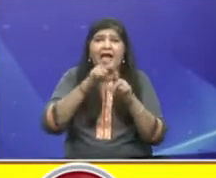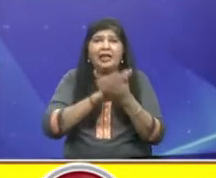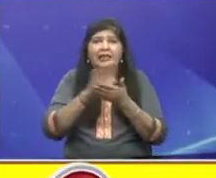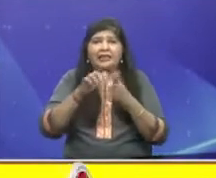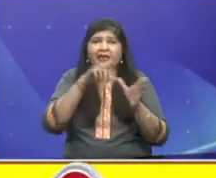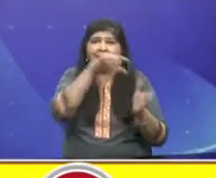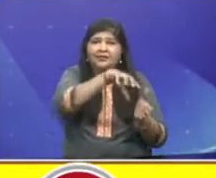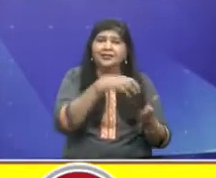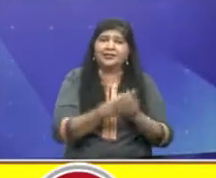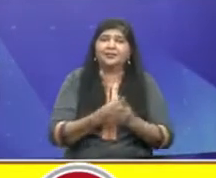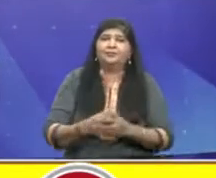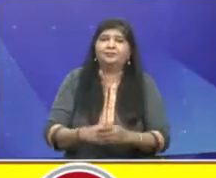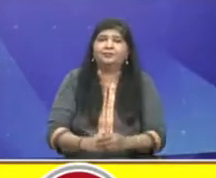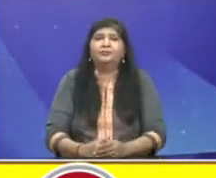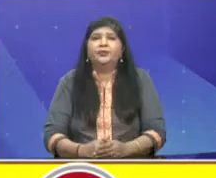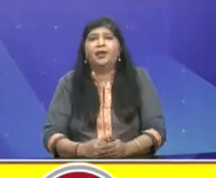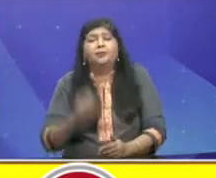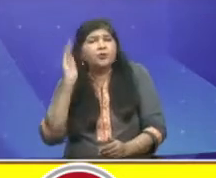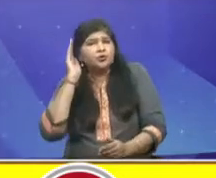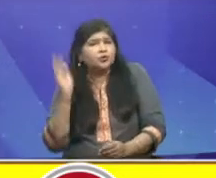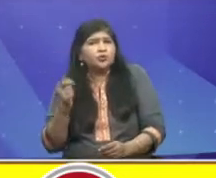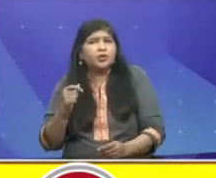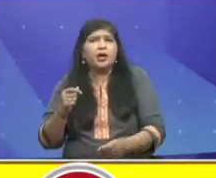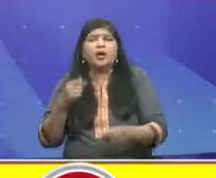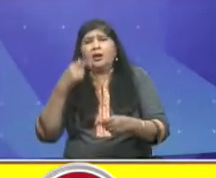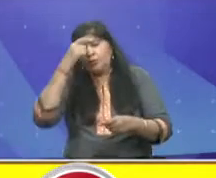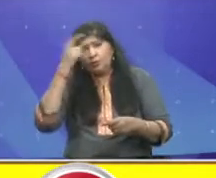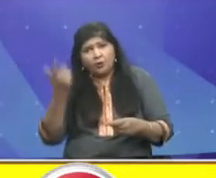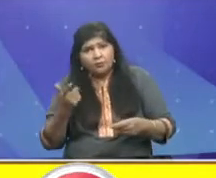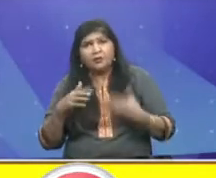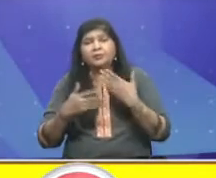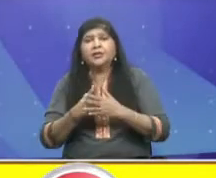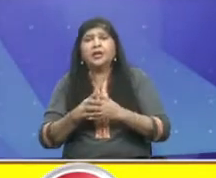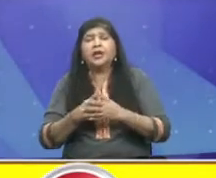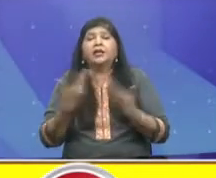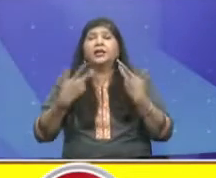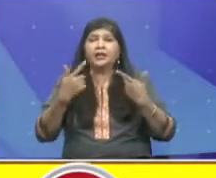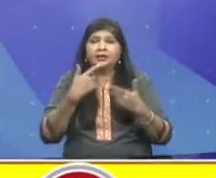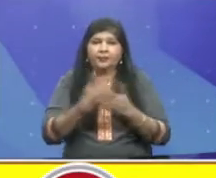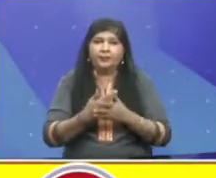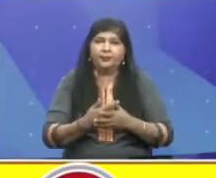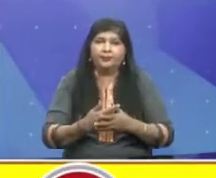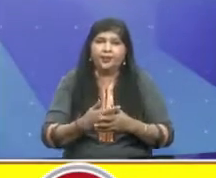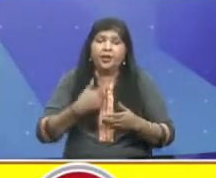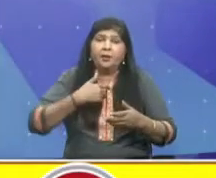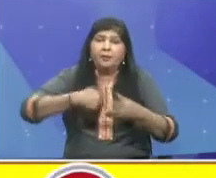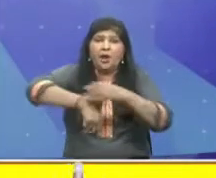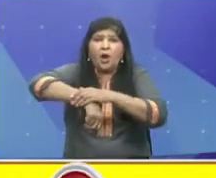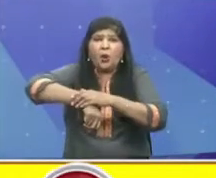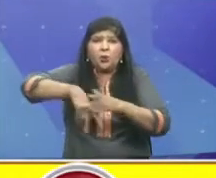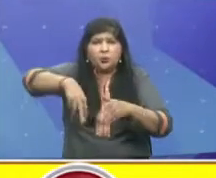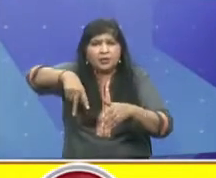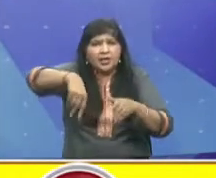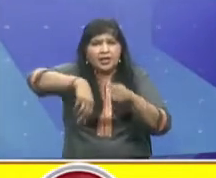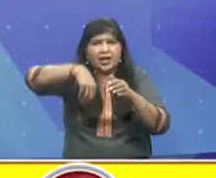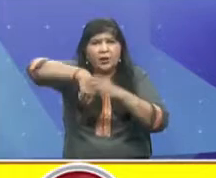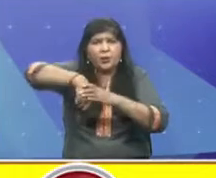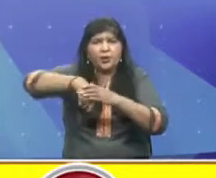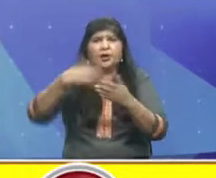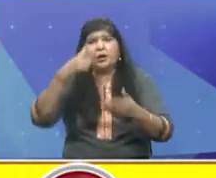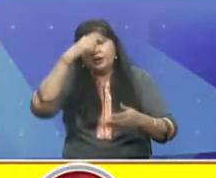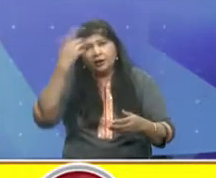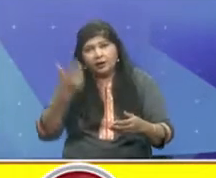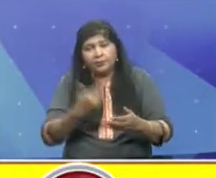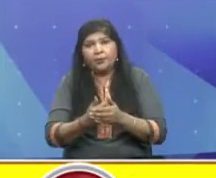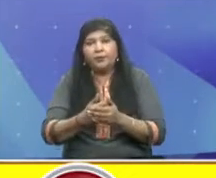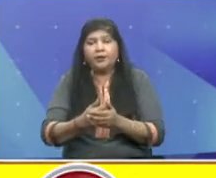आपको तकलीफ हुई थी, आपका कोई ऑपरेशन हुआ, जरा बताएंगे क्या बात है? हाँ, मेरा घुटना खराब हो गया था तो ऑपरेशन हुआ